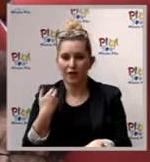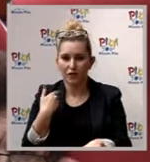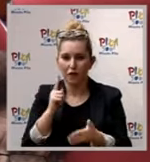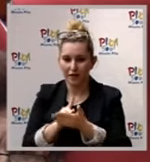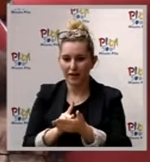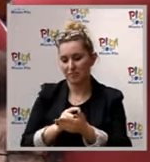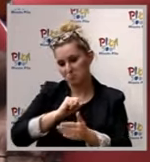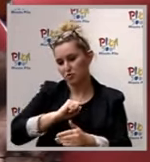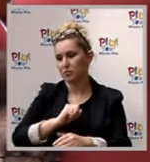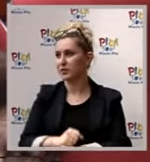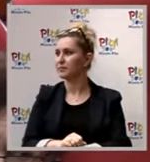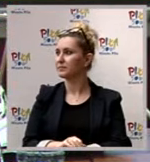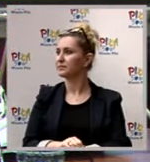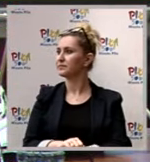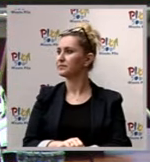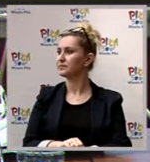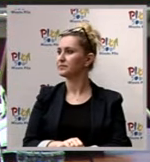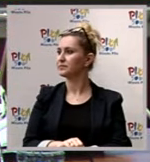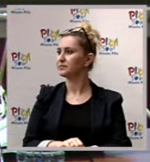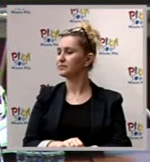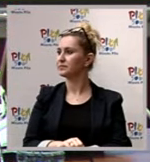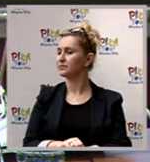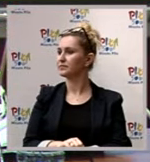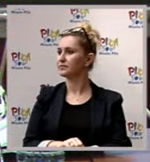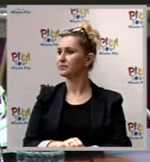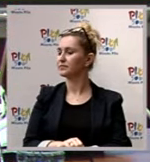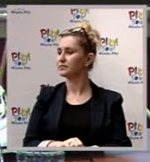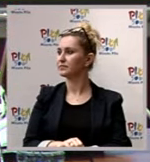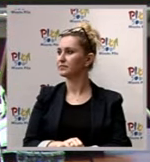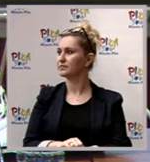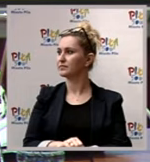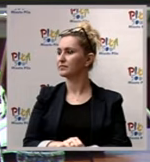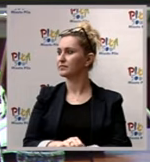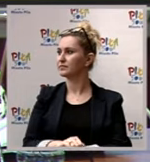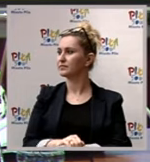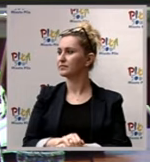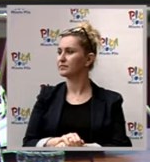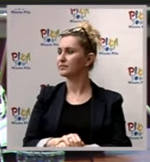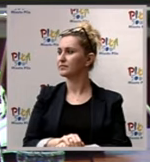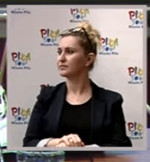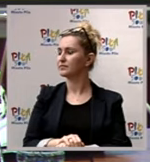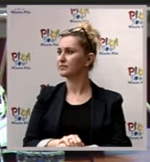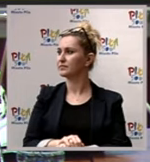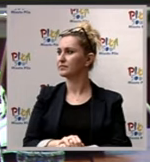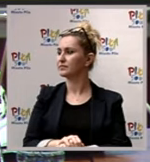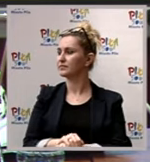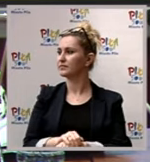naszych dzieciach. Ja nigdy nie przypuszczałam. Chcę powiedzieć,